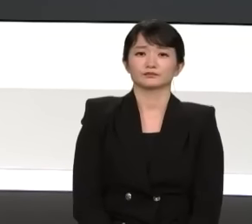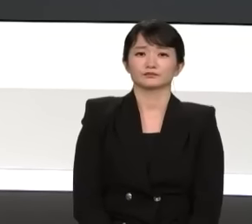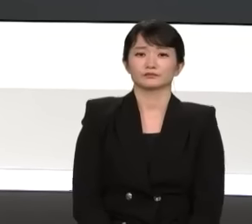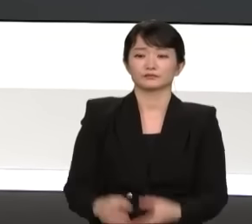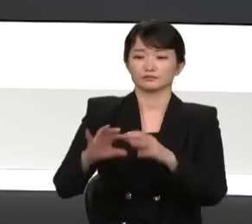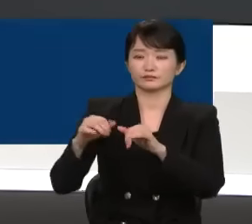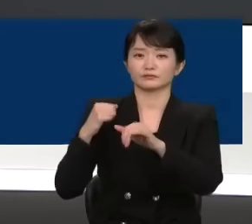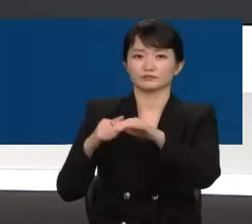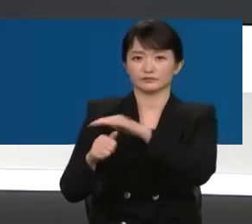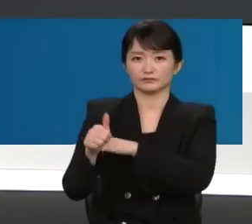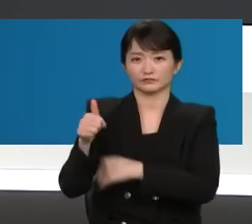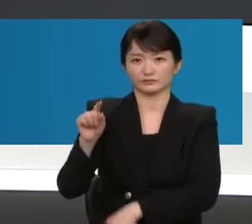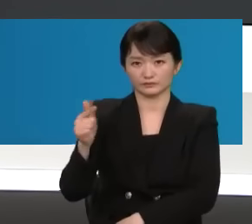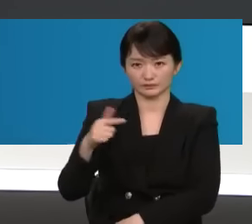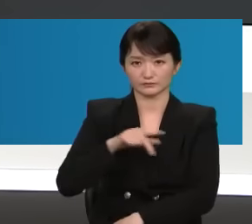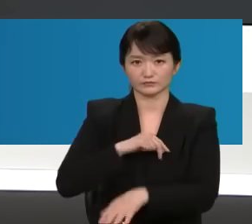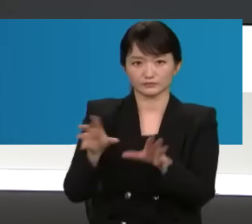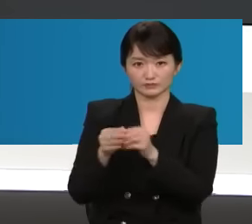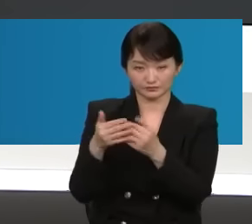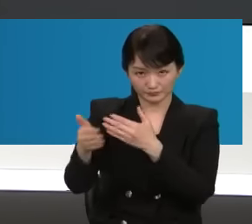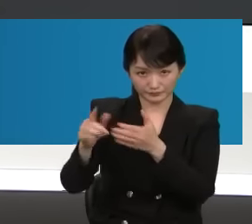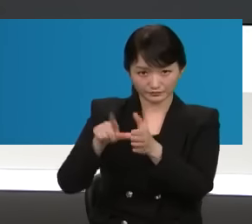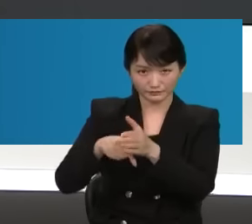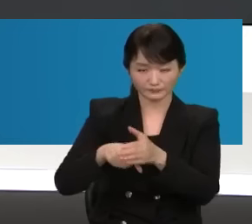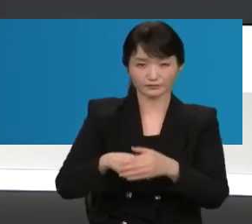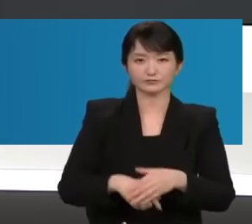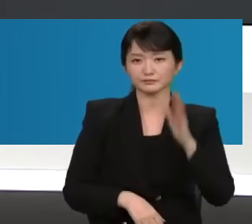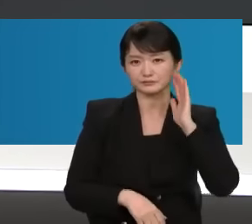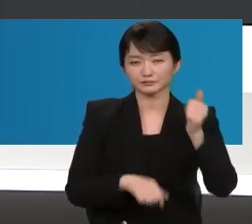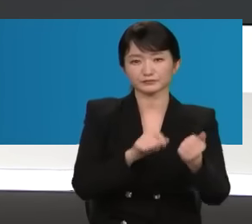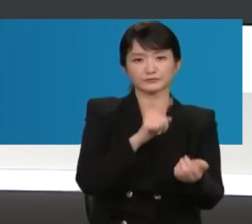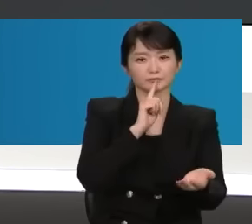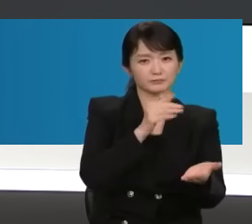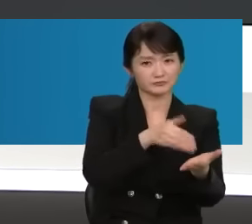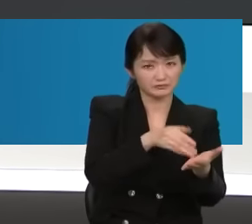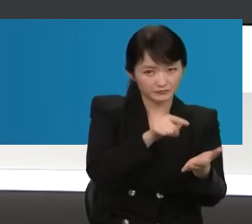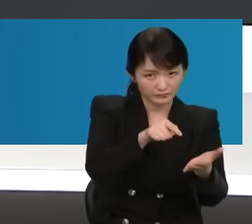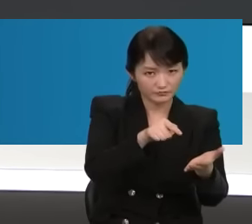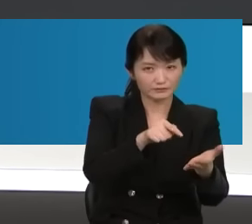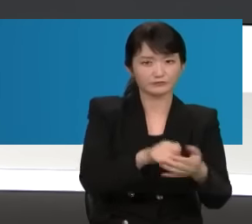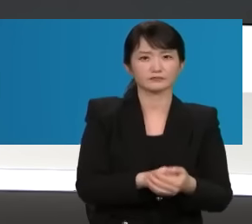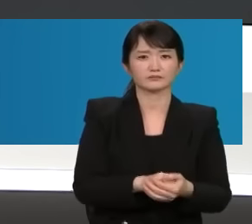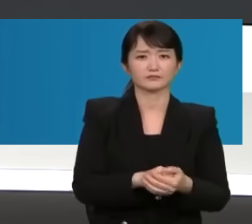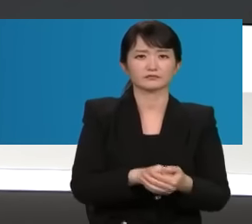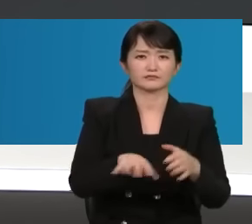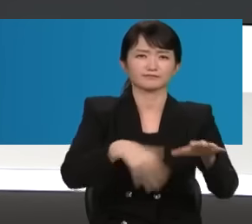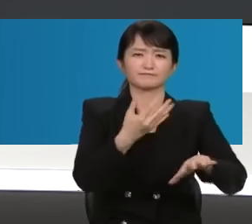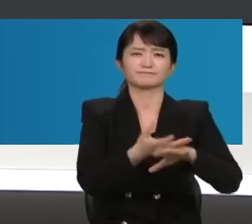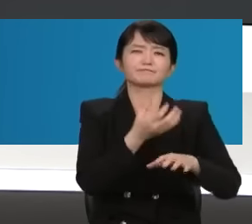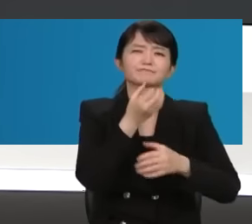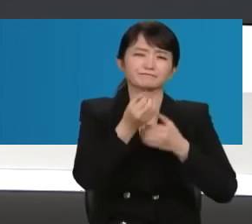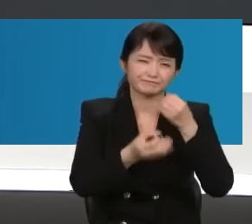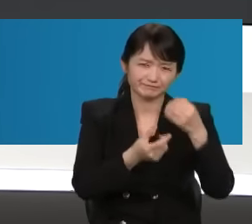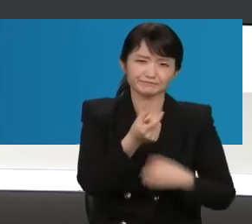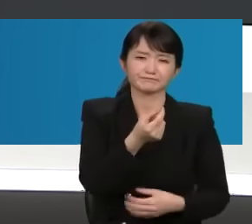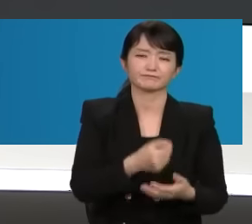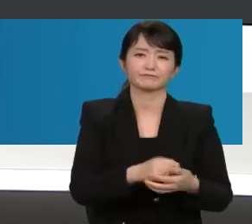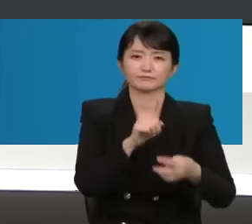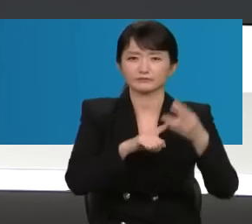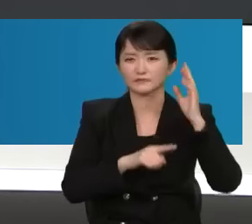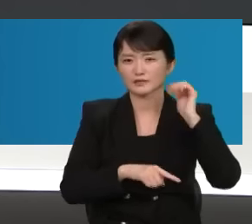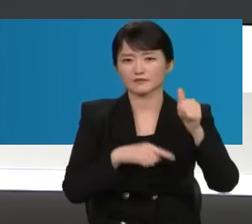한동훈 대표는 의원총회에서도 대통령의 이번 담화는 사실상 내란을 자백한 거라며 윤 대통령을